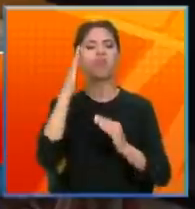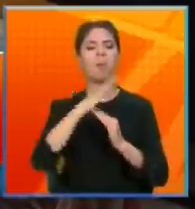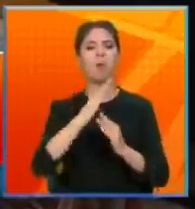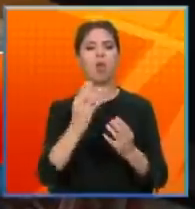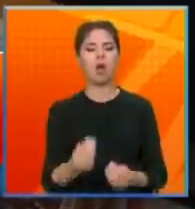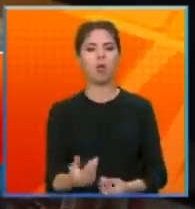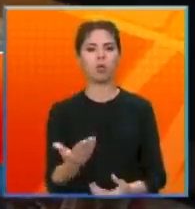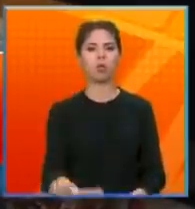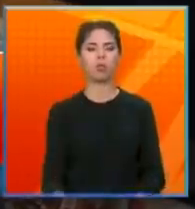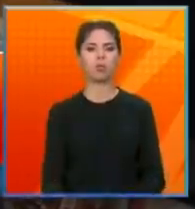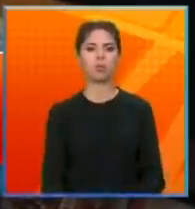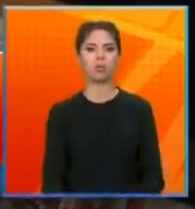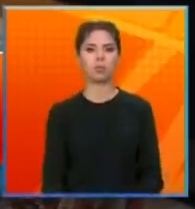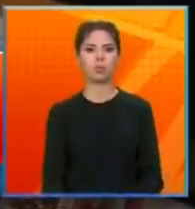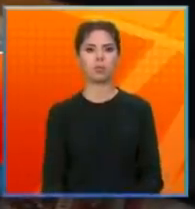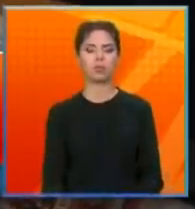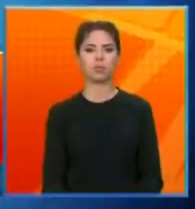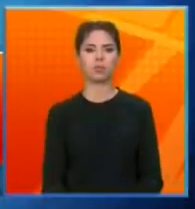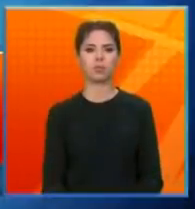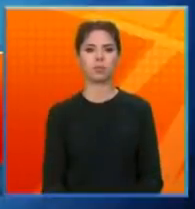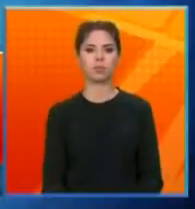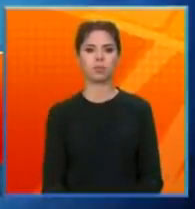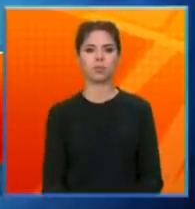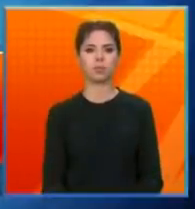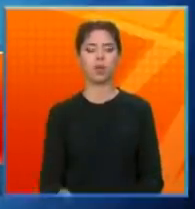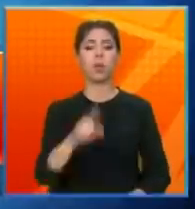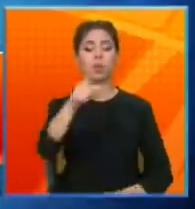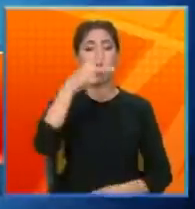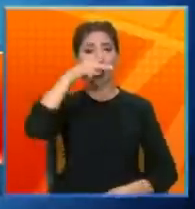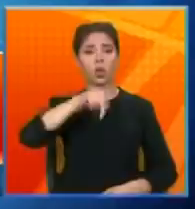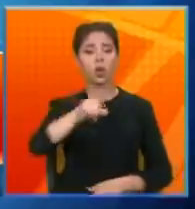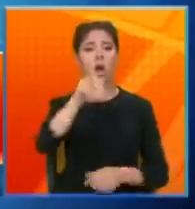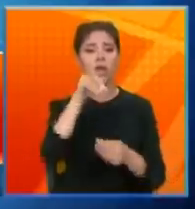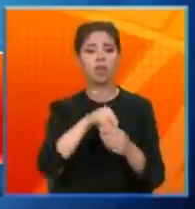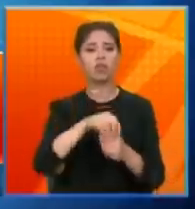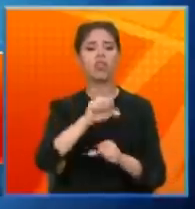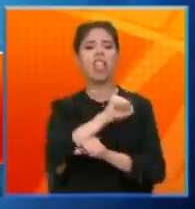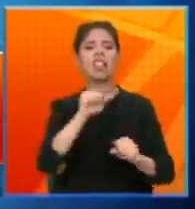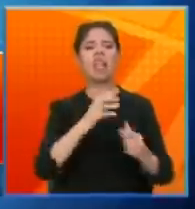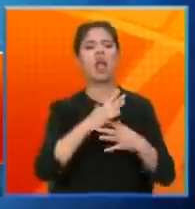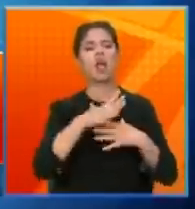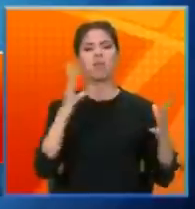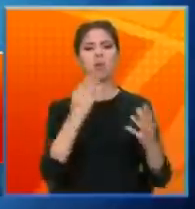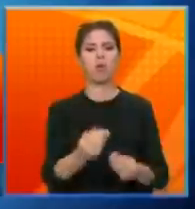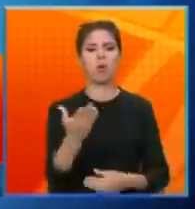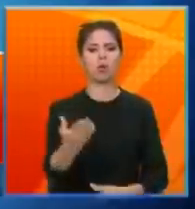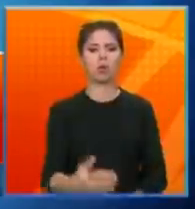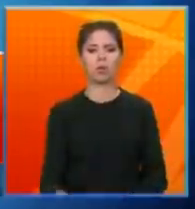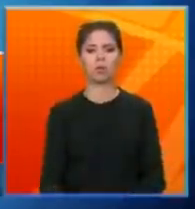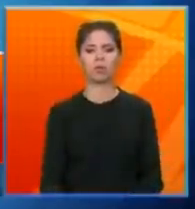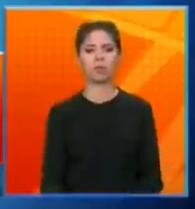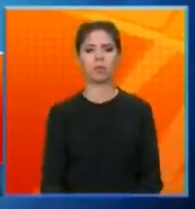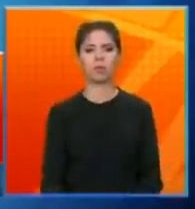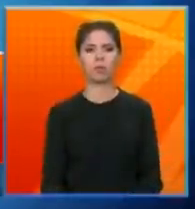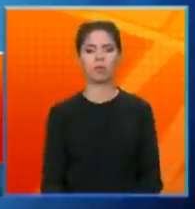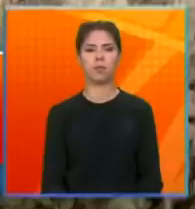bulsunlar. Tek denirim. Dudaklı köyü selden en çok etkilenen köy olmuştu. Bak bu dağlar kopar ha,